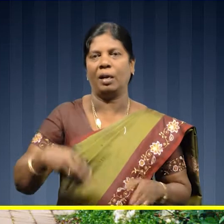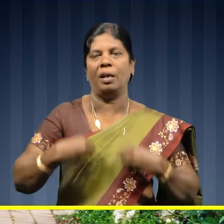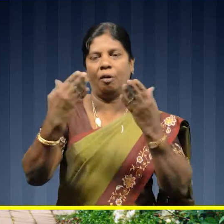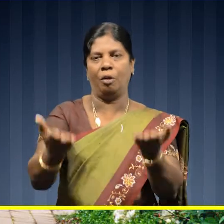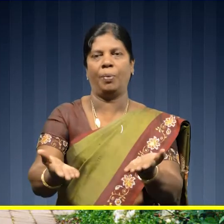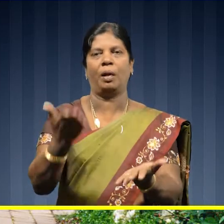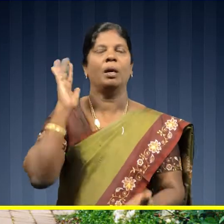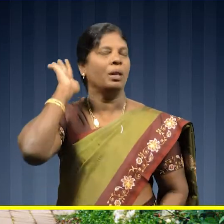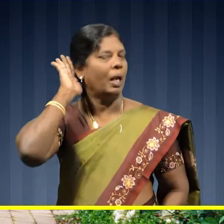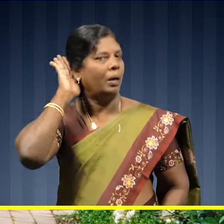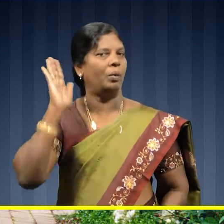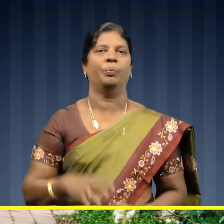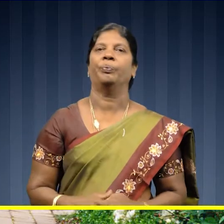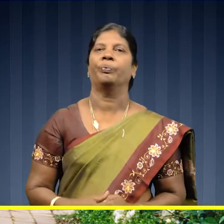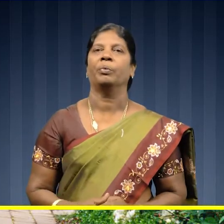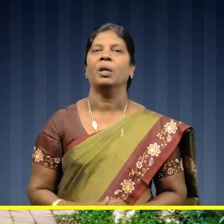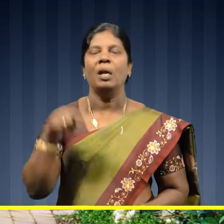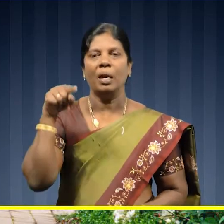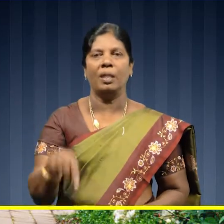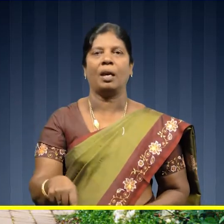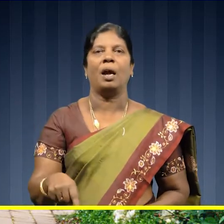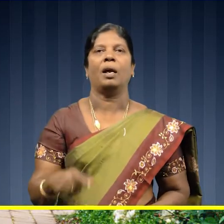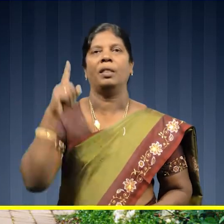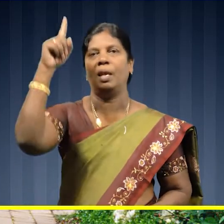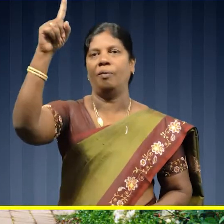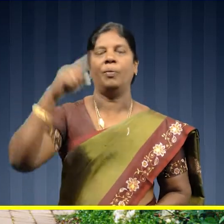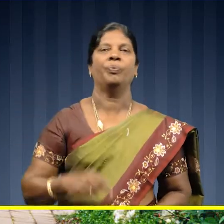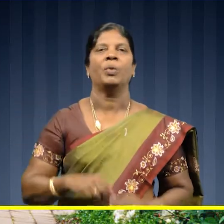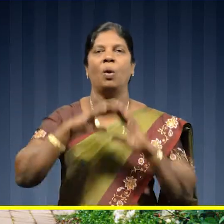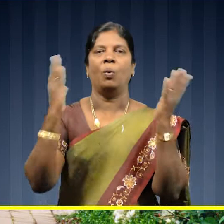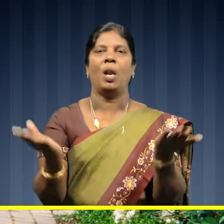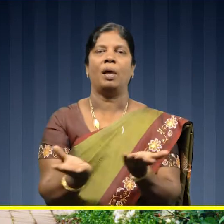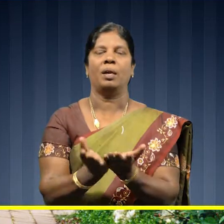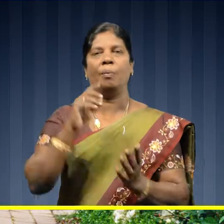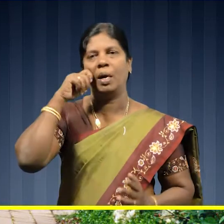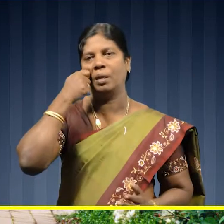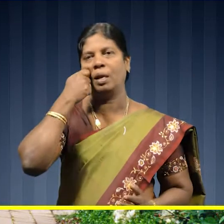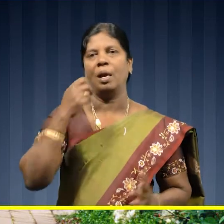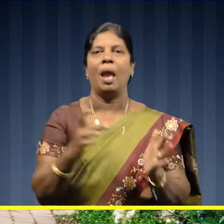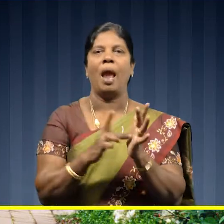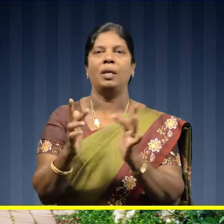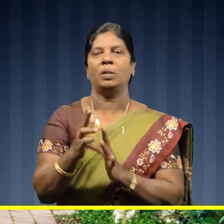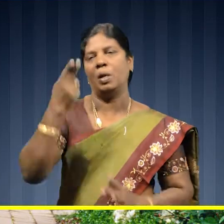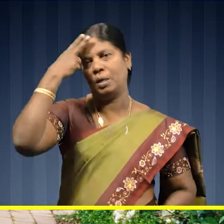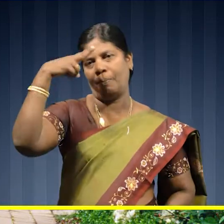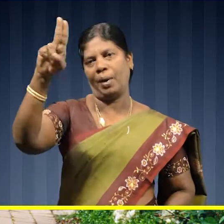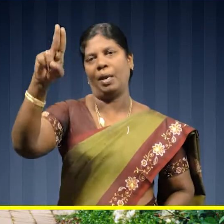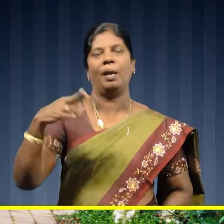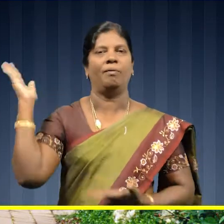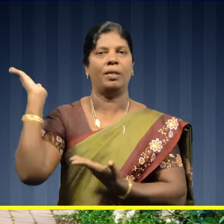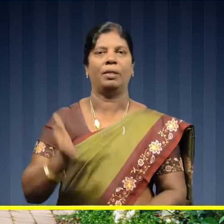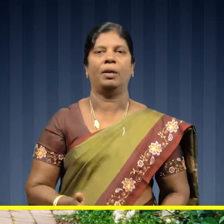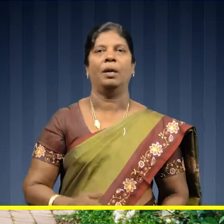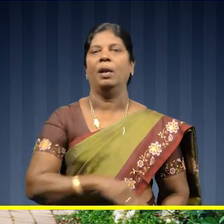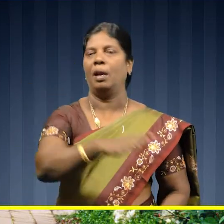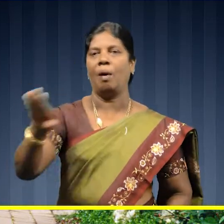வாழ்வை தருவார் என்று கேட்டோம். இதற்காகவே தெய்வம் உலகில் மனிதனாய் இயேசு என்ற பெயரில்